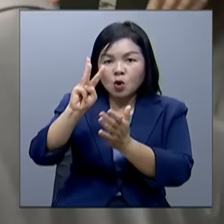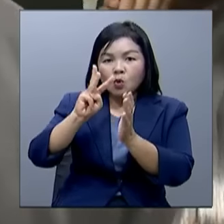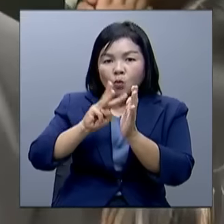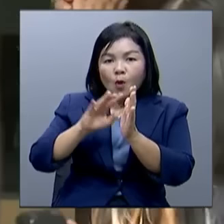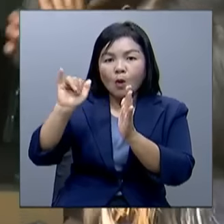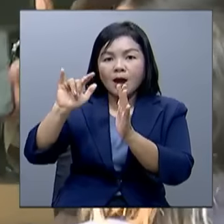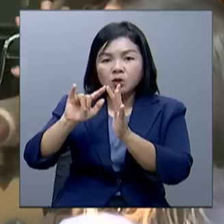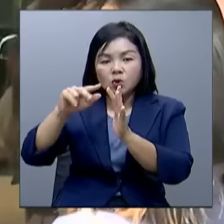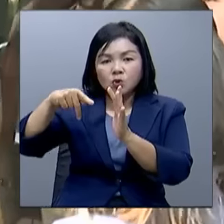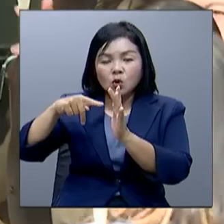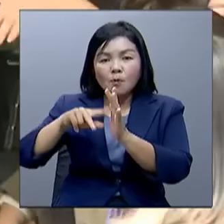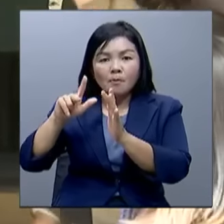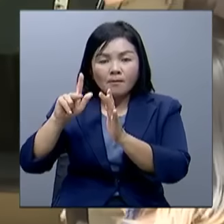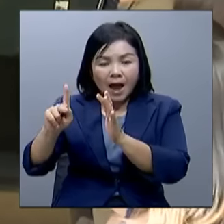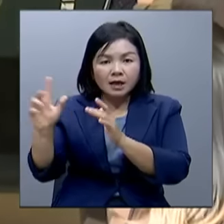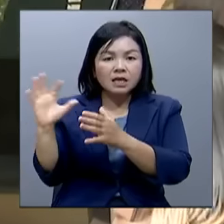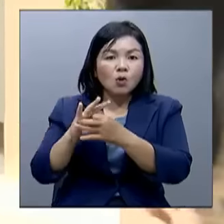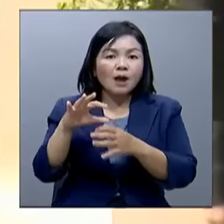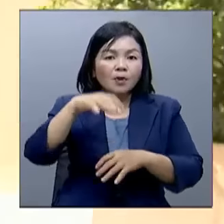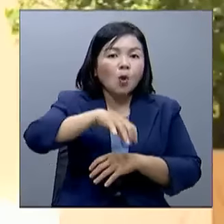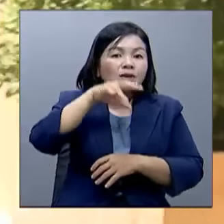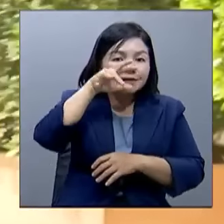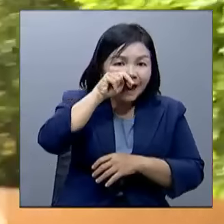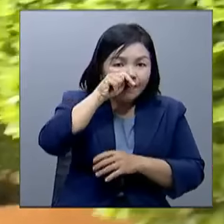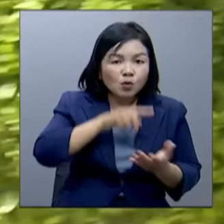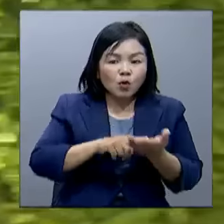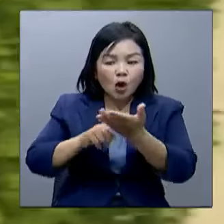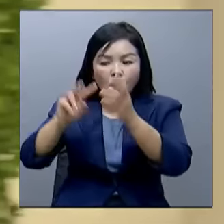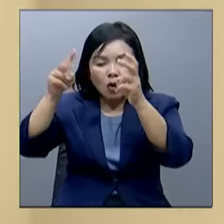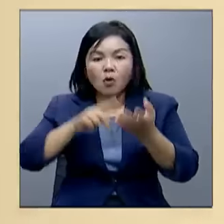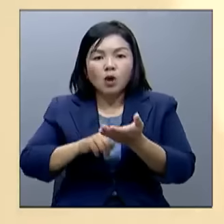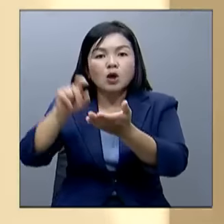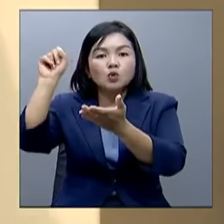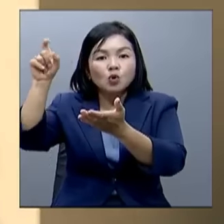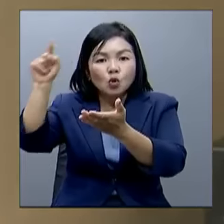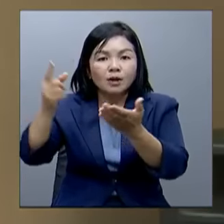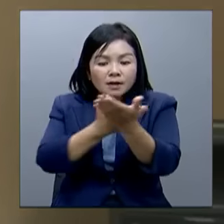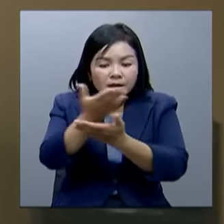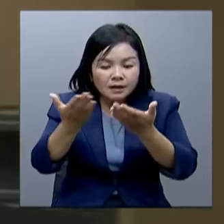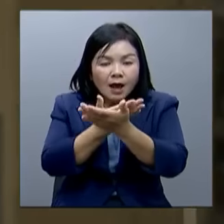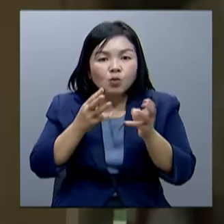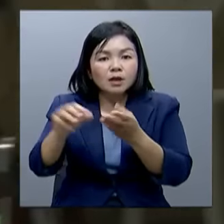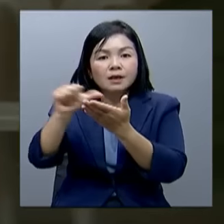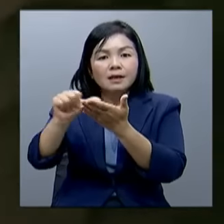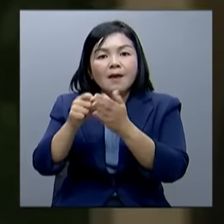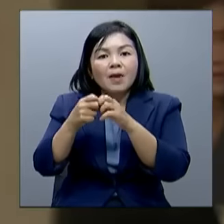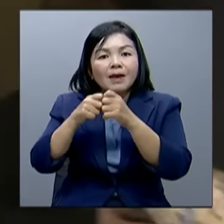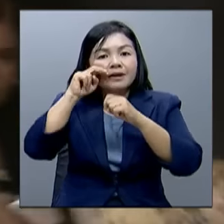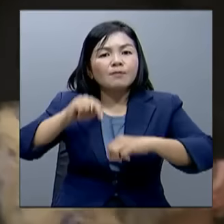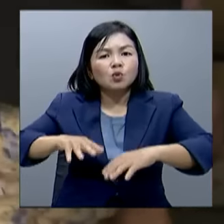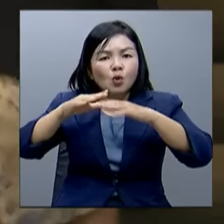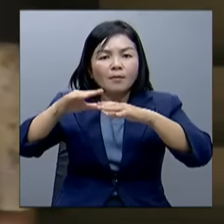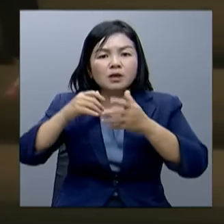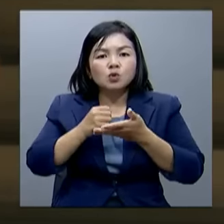รน้ำแห่งชาติเสนอผลการพิจารณายติด่วนเรื่องขอให้สภาพิจารณาศึกษาหาแนวทางแก้ไขปัญหาน้ำท่วมและมาตร